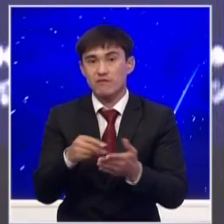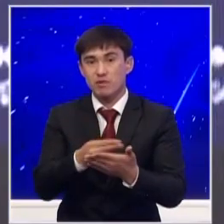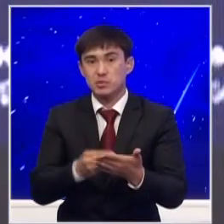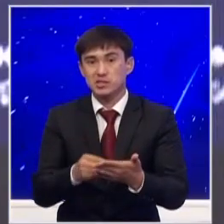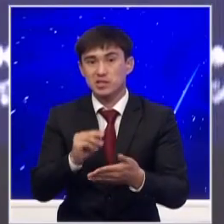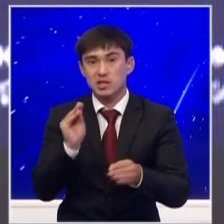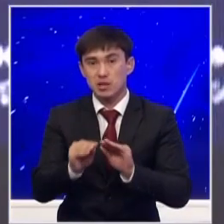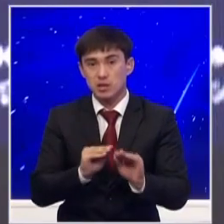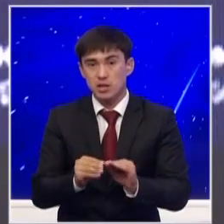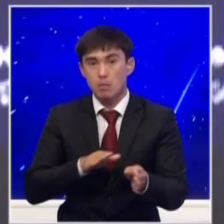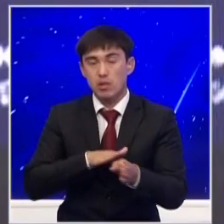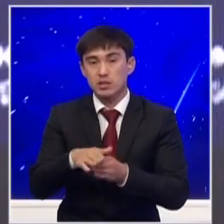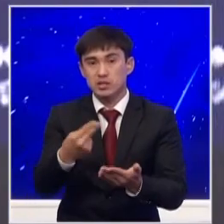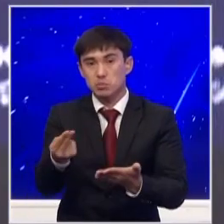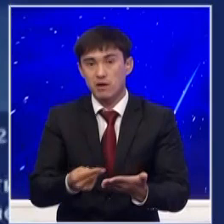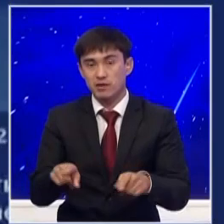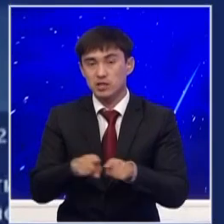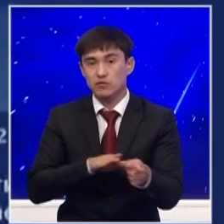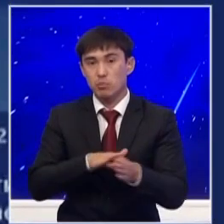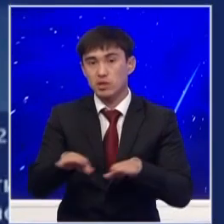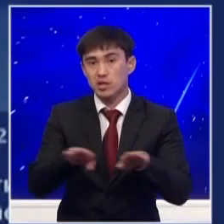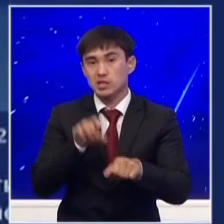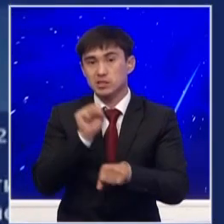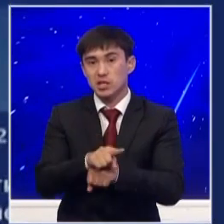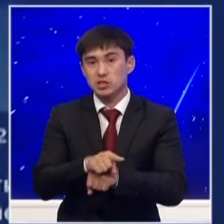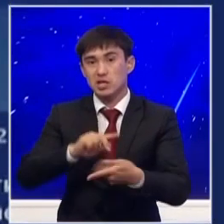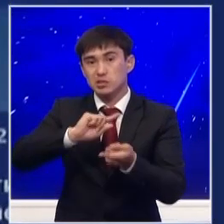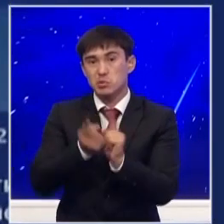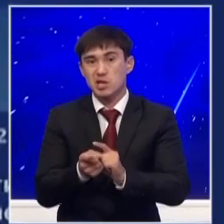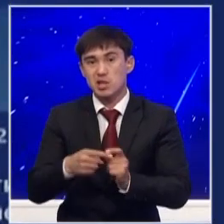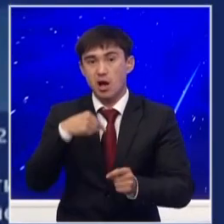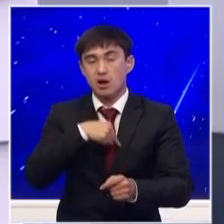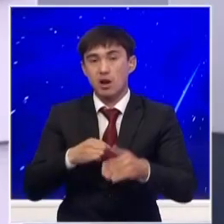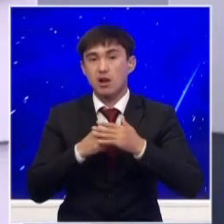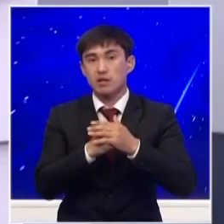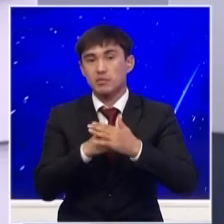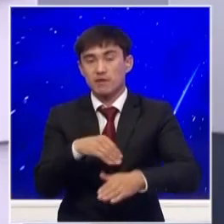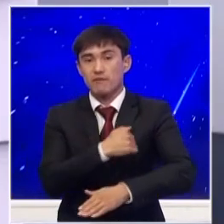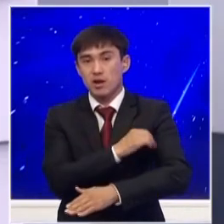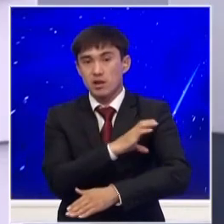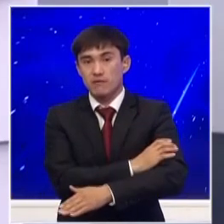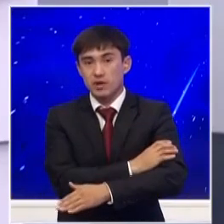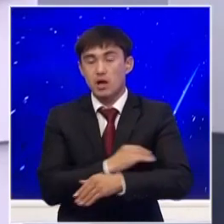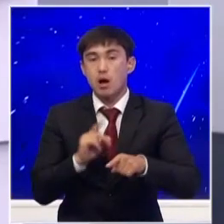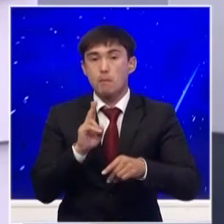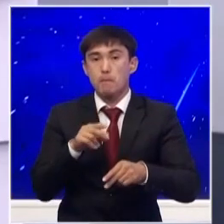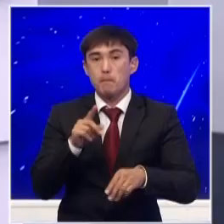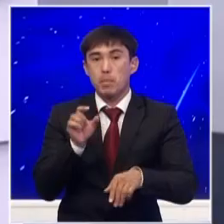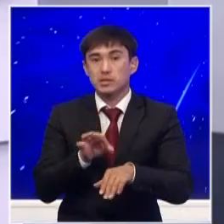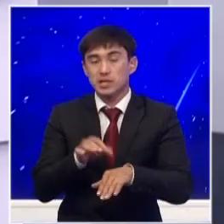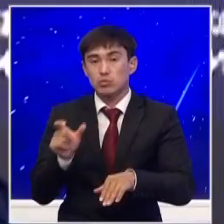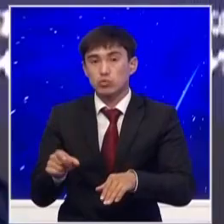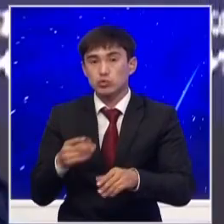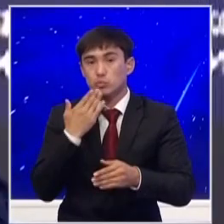выписывание рецептов, заполнение справок, а также выполнение таких задач, как измерение артериального давления. Перед приемом у пациента будут запрашиваться